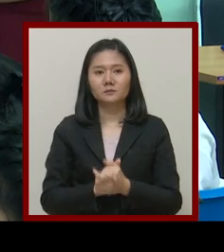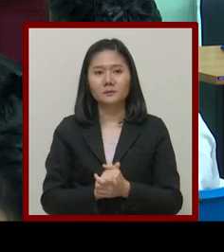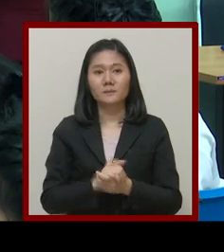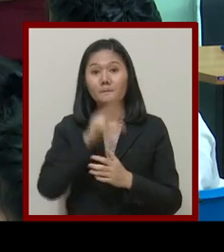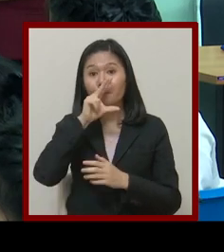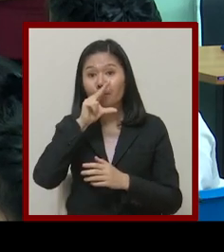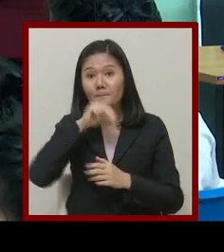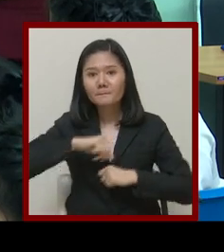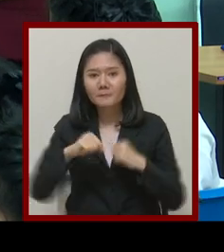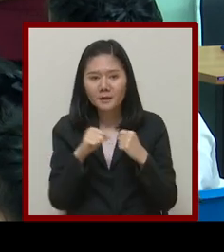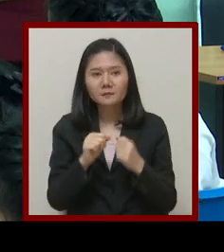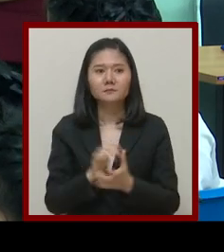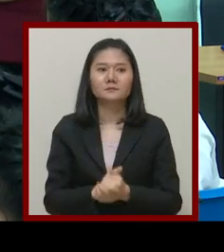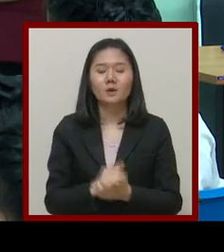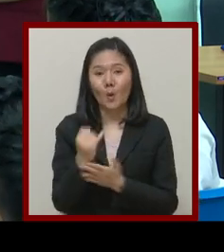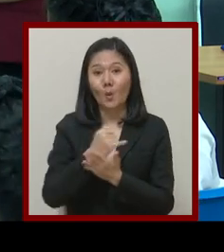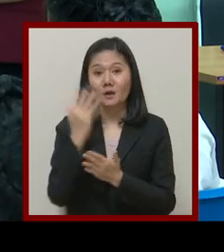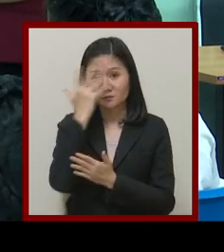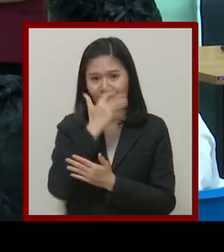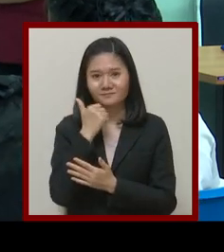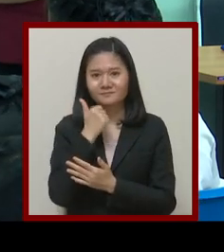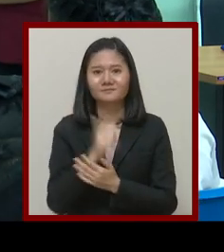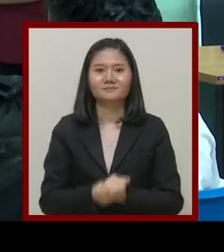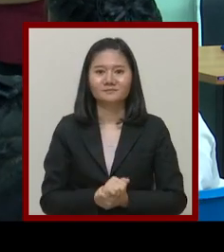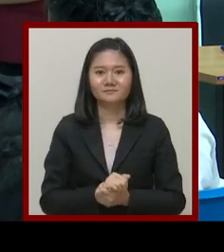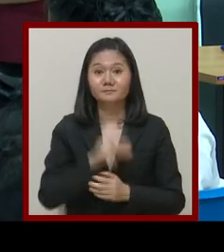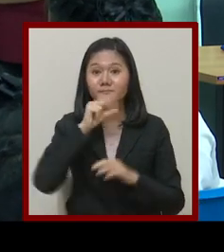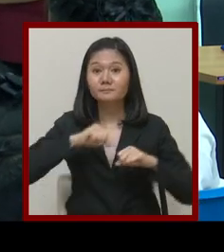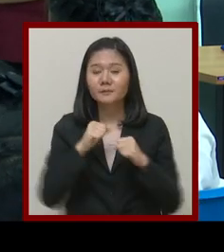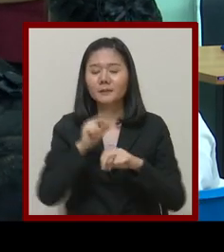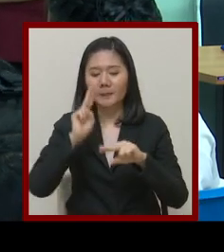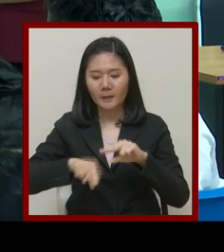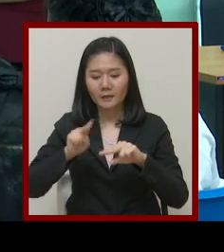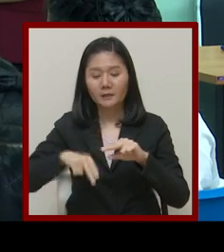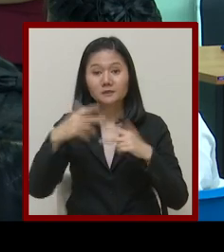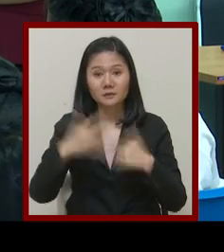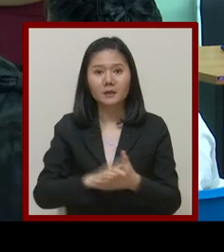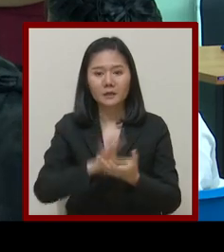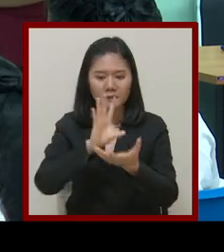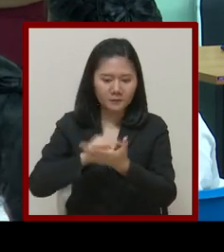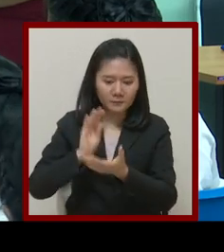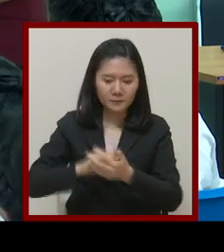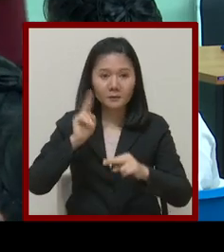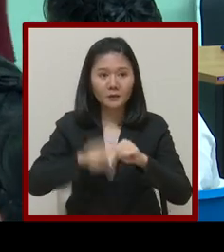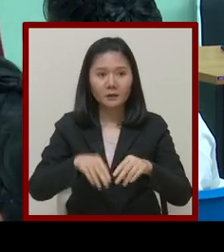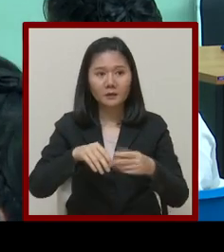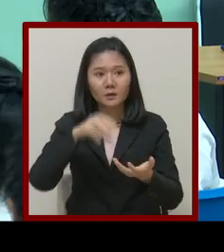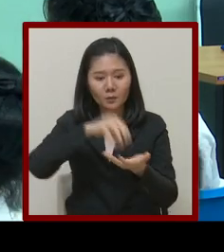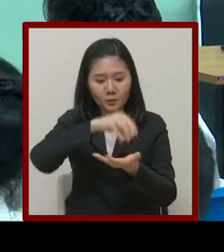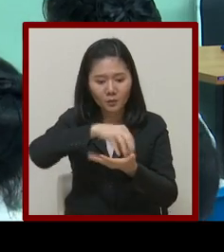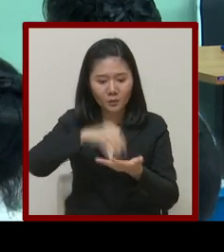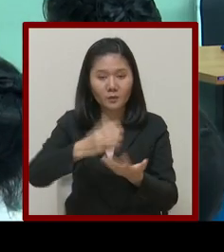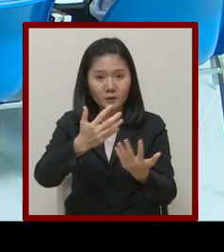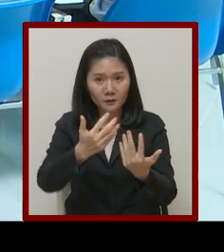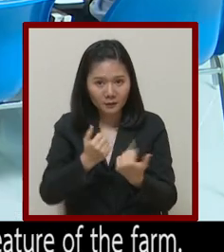เป็ดเพื่อนตั้งใจว่าลูกเป็ดมาอย่างสวยงามนะคะแล้วก็เป็ดเนี่ยไข่เสร็จแล้วเนี่ยเก็บไข่มาเรียงในตะกร้ารอรับนัก